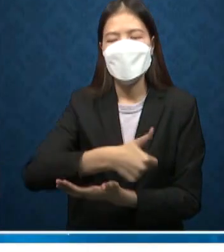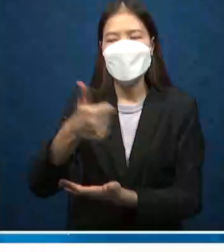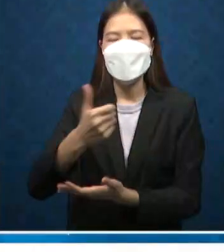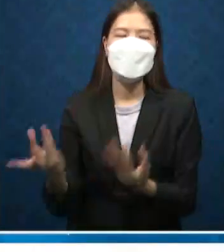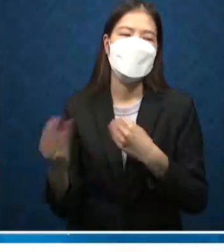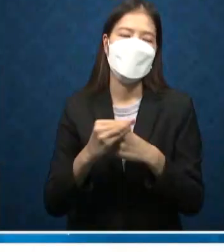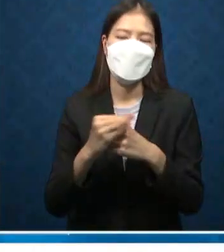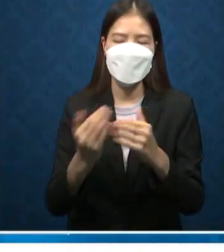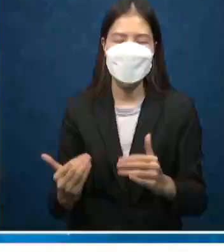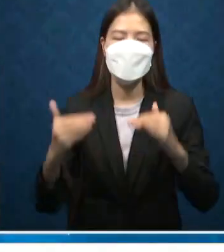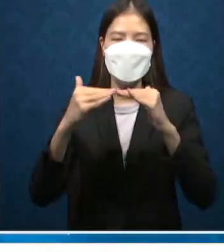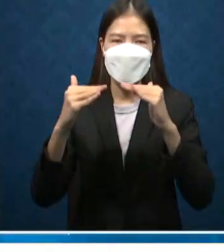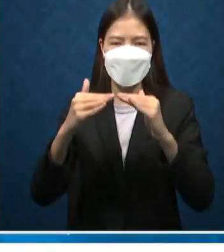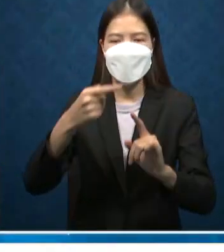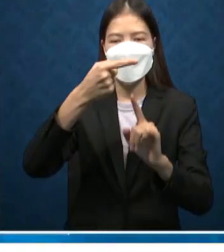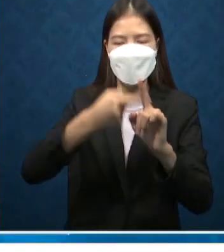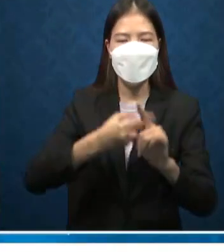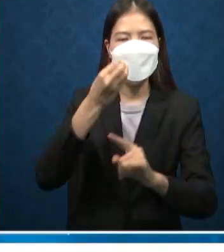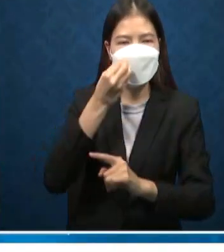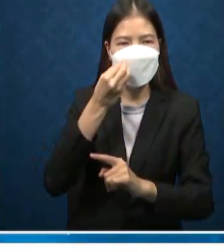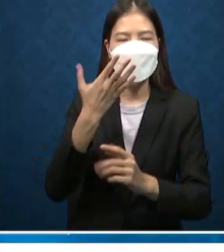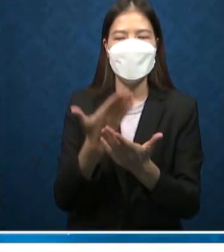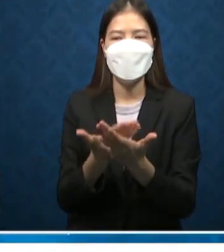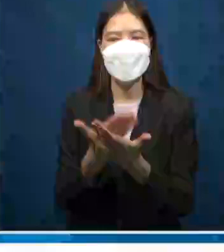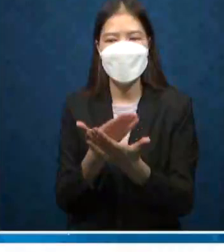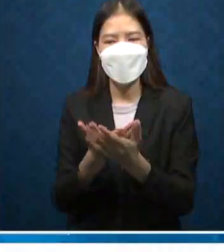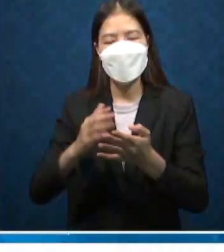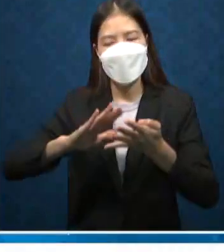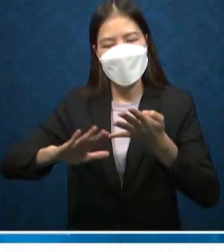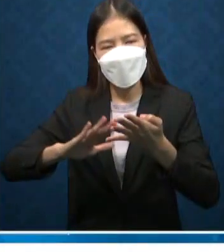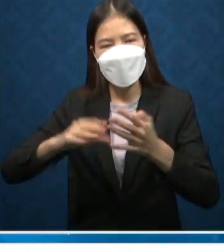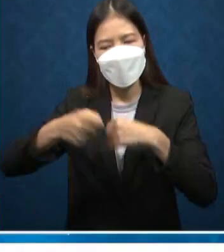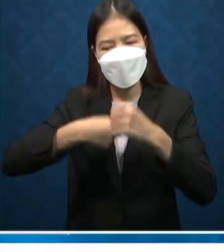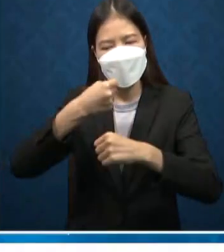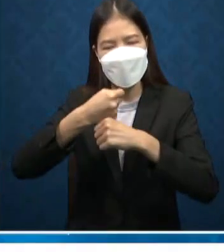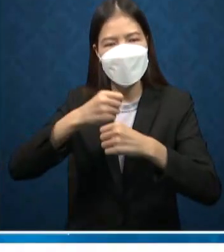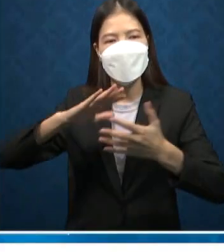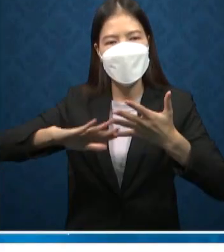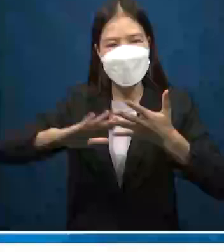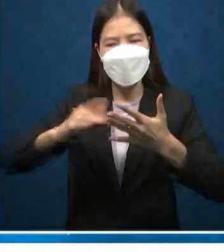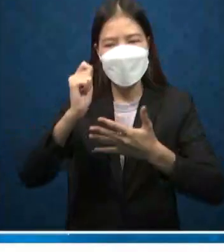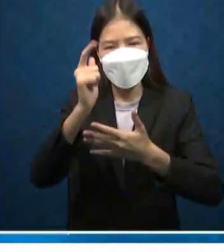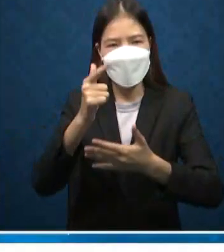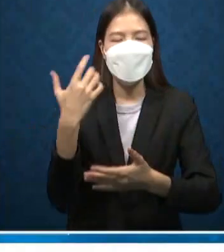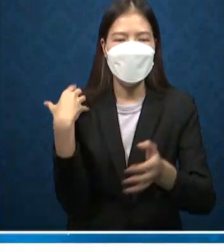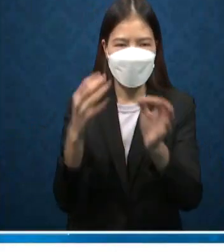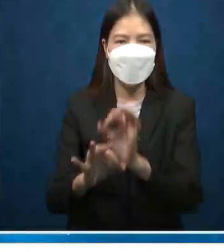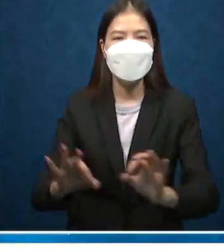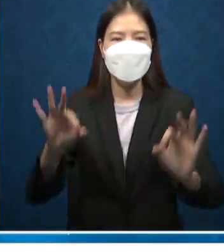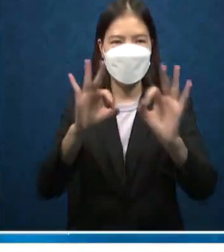สิทธิกำลังพลเช่นค่าเช่าบ้านรวมทั้งเงินตกเบิกนะครับอันนี้ก็เป็นเหตุผลความจำเป็น